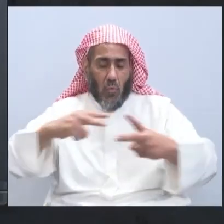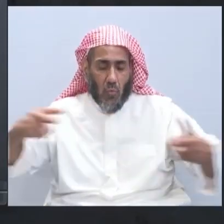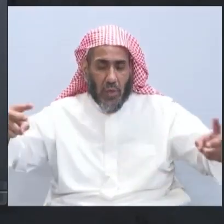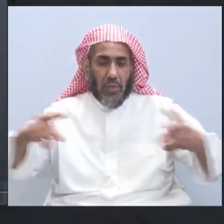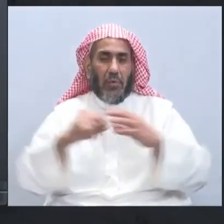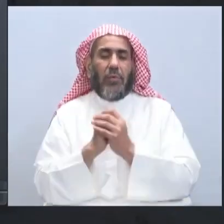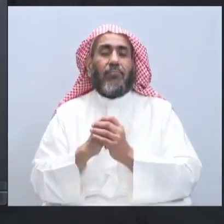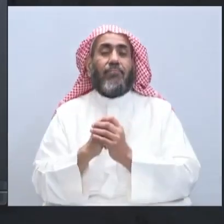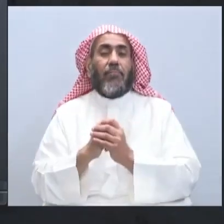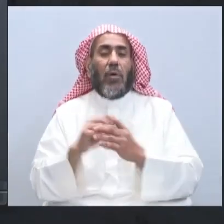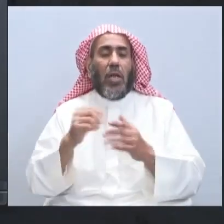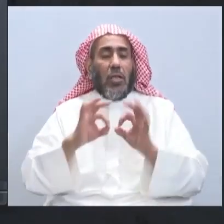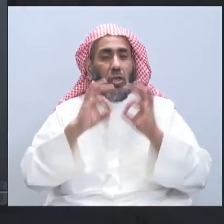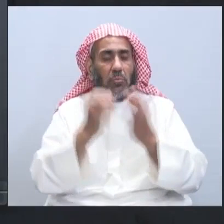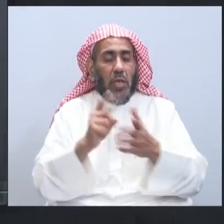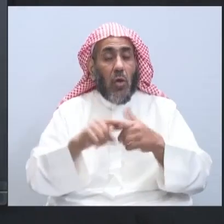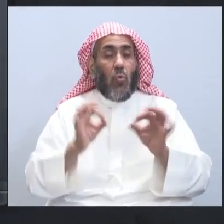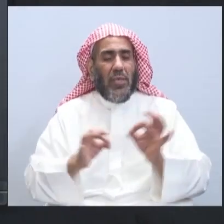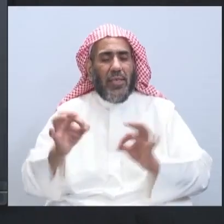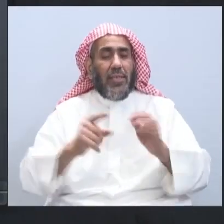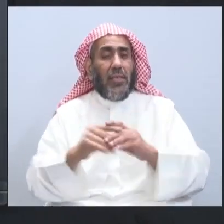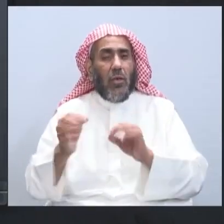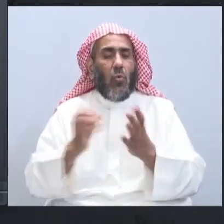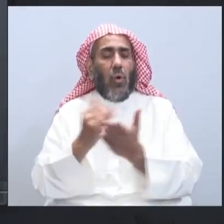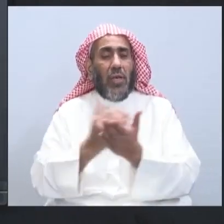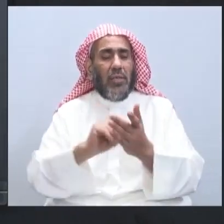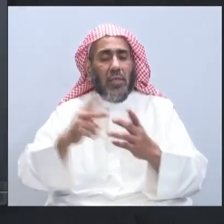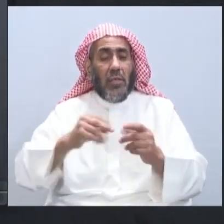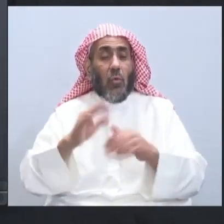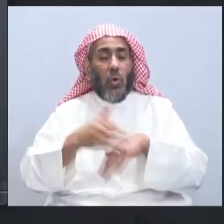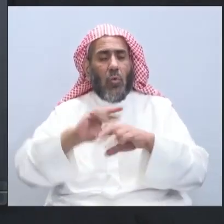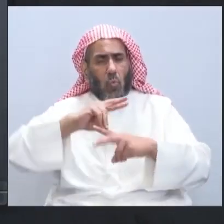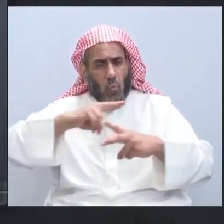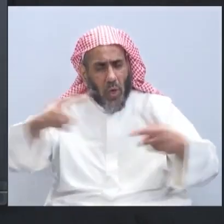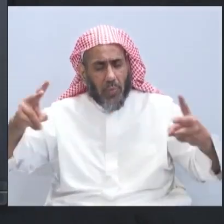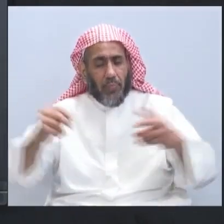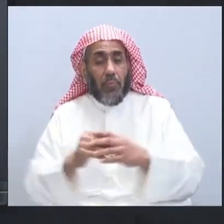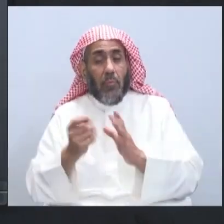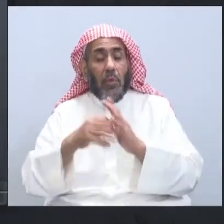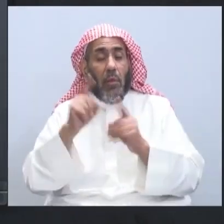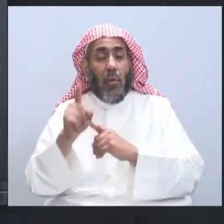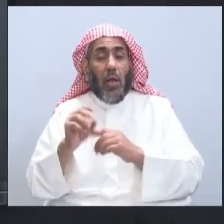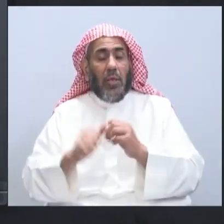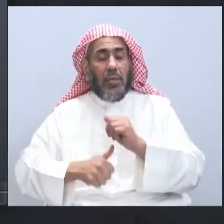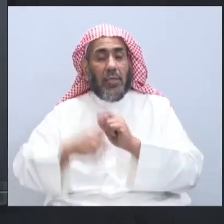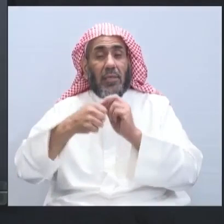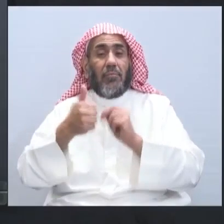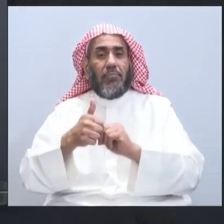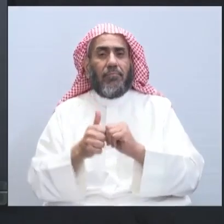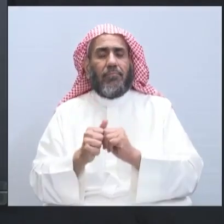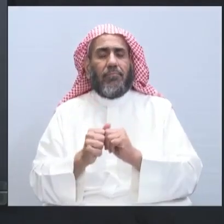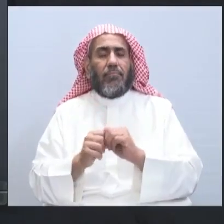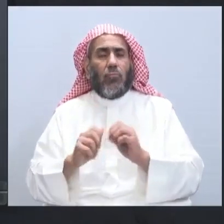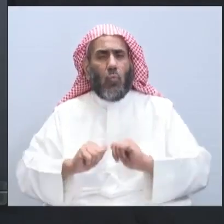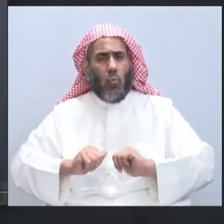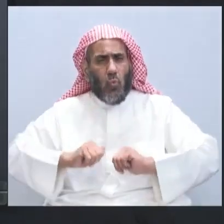واصبحت مقالات اجتماعيه وسياسيه واقتصاديه ورياضيه وغيرها من المقالات طبعا كاتب المقاله يستطيع او يعني